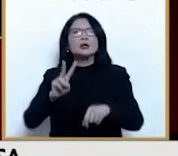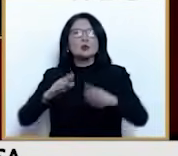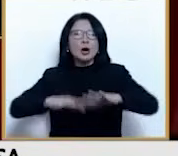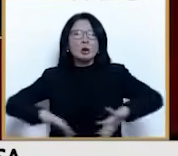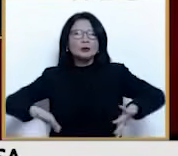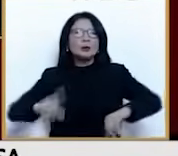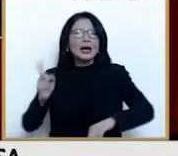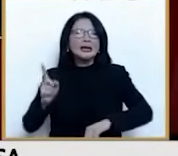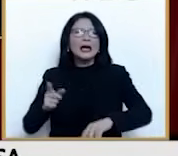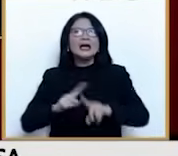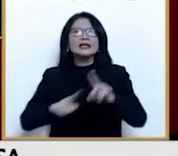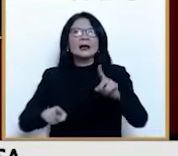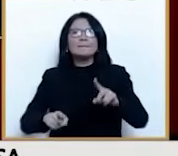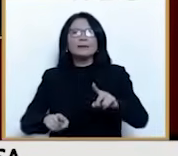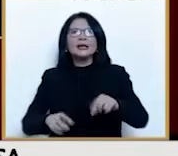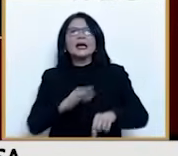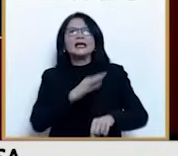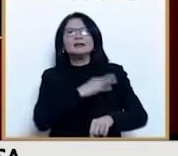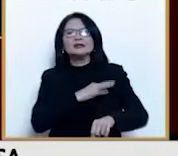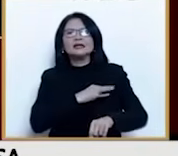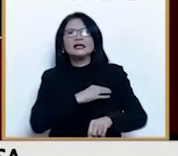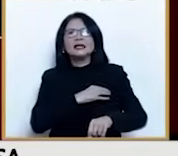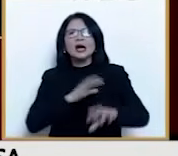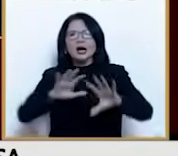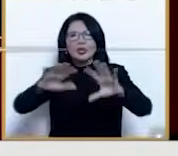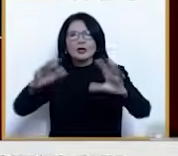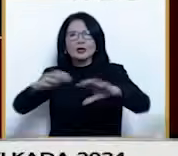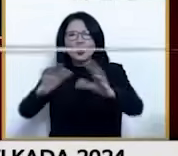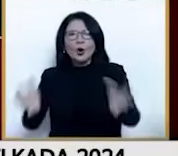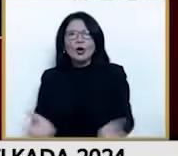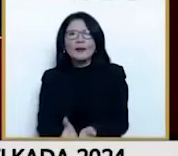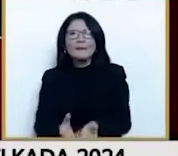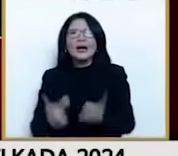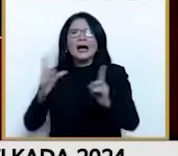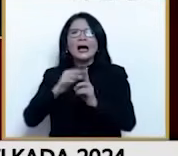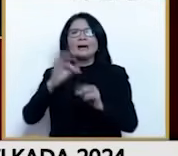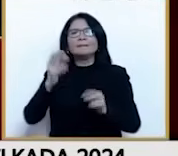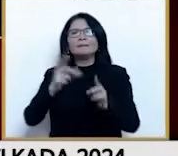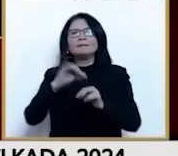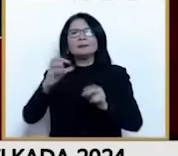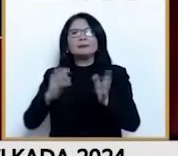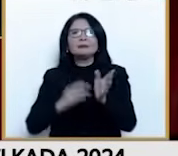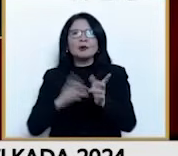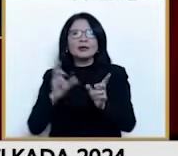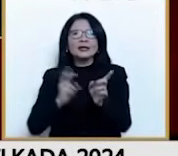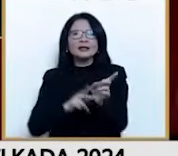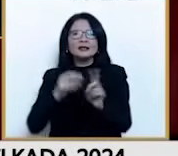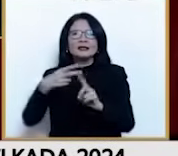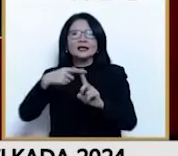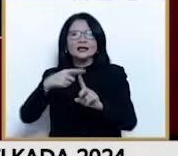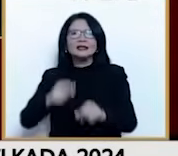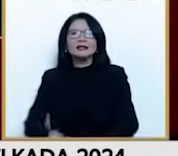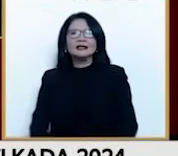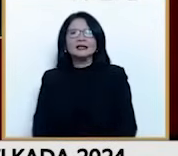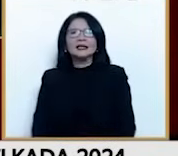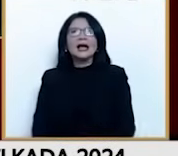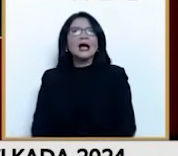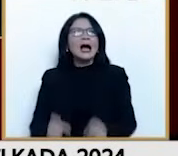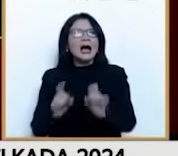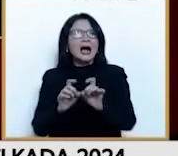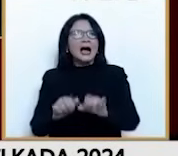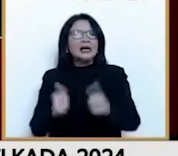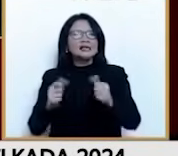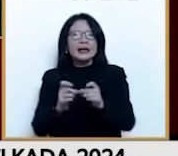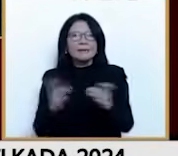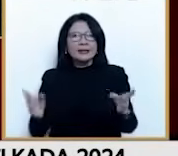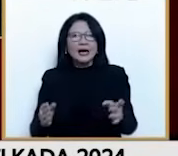tidak dimanfaatkan sebagai kolam pipi monyet. Seandainya dimanfaatkan sebagai kolam pipi monyet, maka berbeda hasilnya.